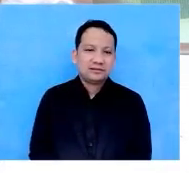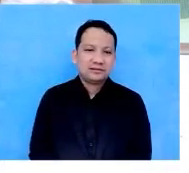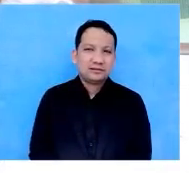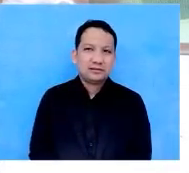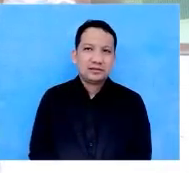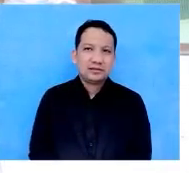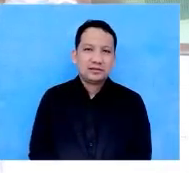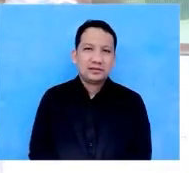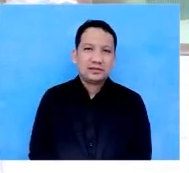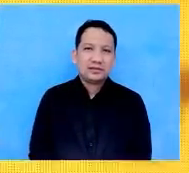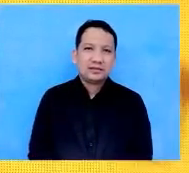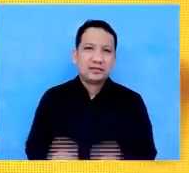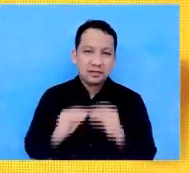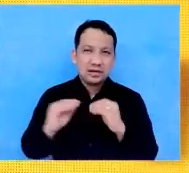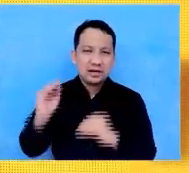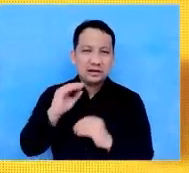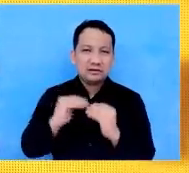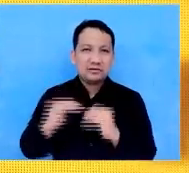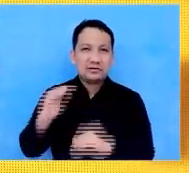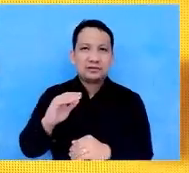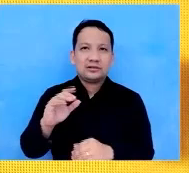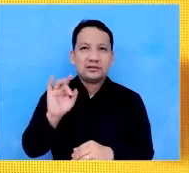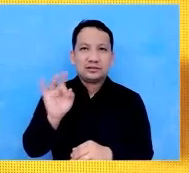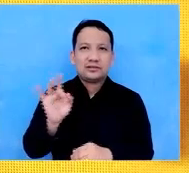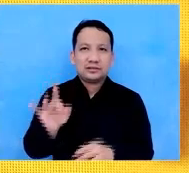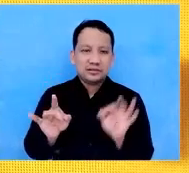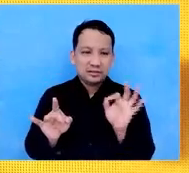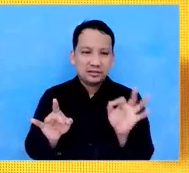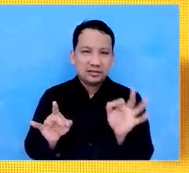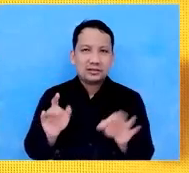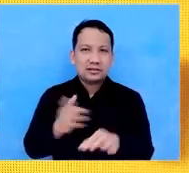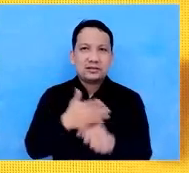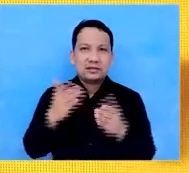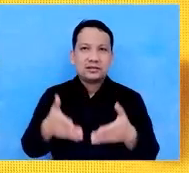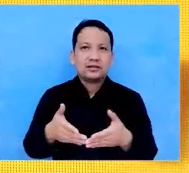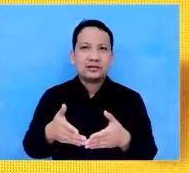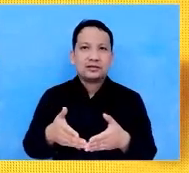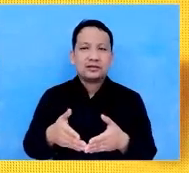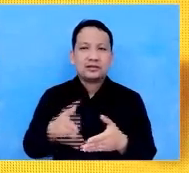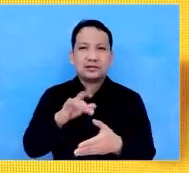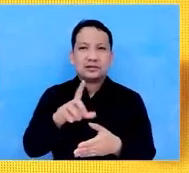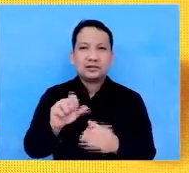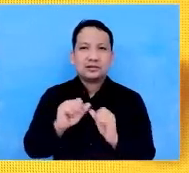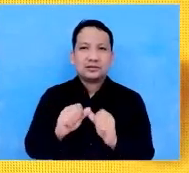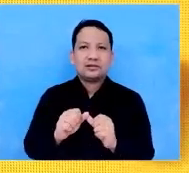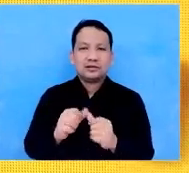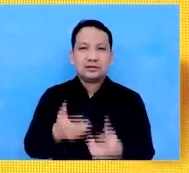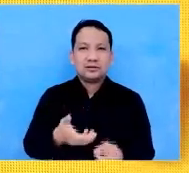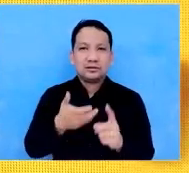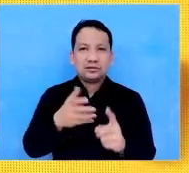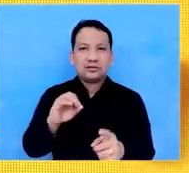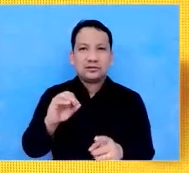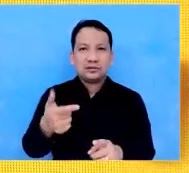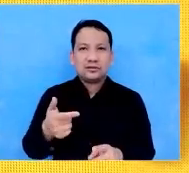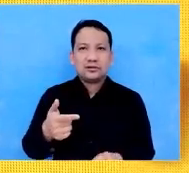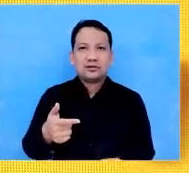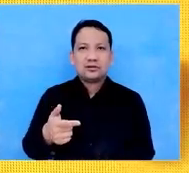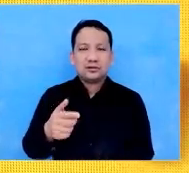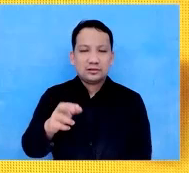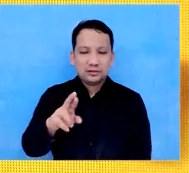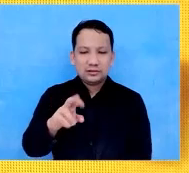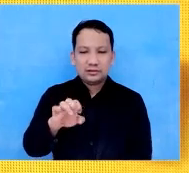bukod-bukod sa kanya. Pero more of the 80s and 90s singers. Okay. Mga sa ballad talaga, pinaka-OG si ano. Ray